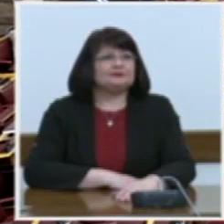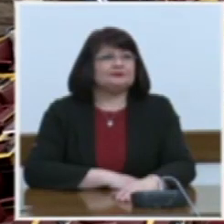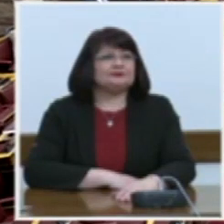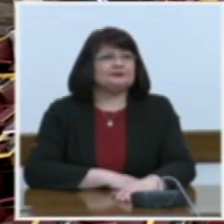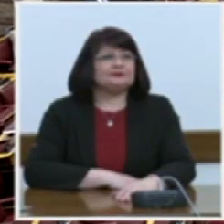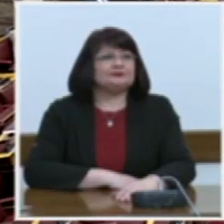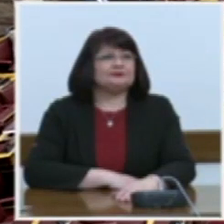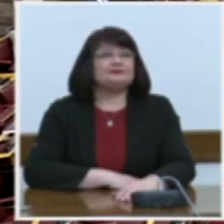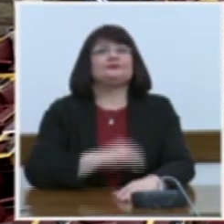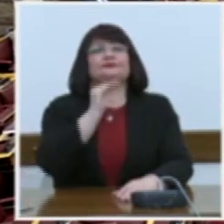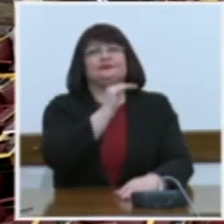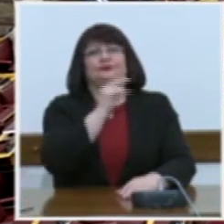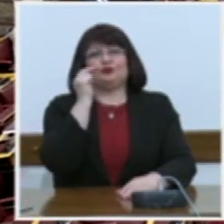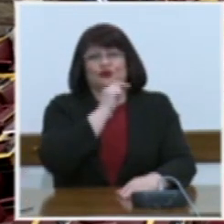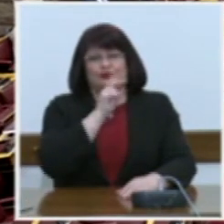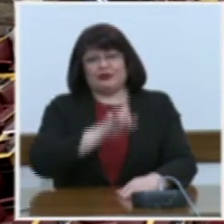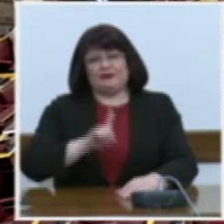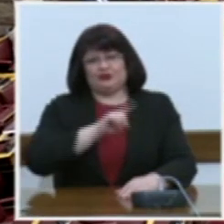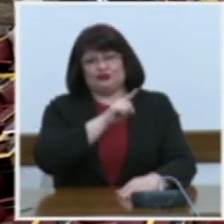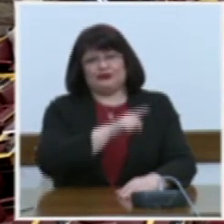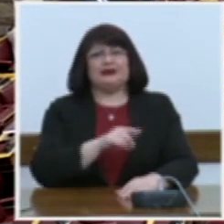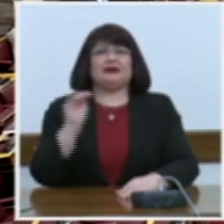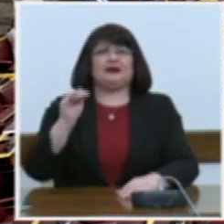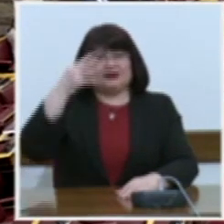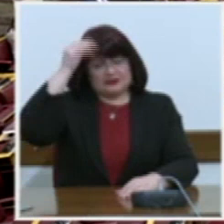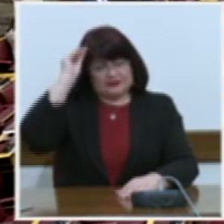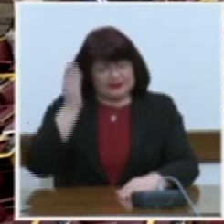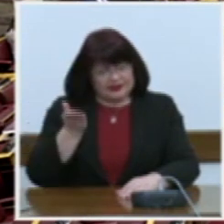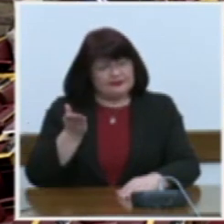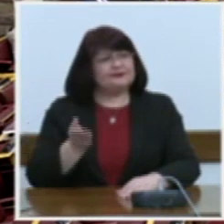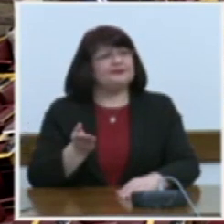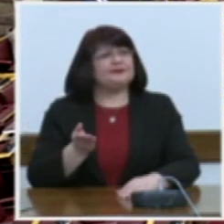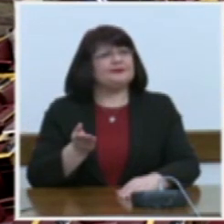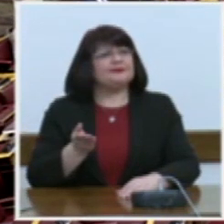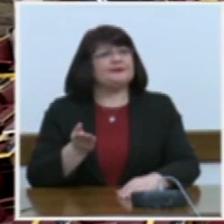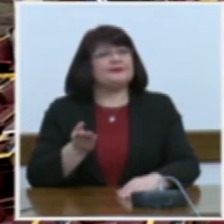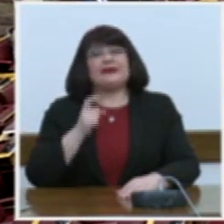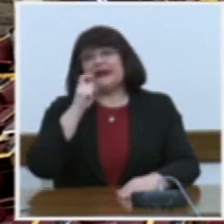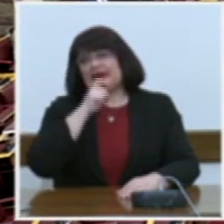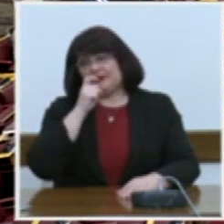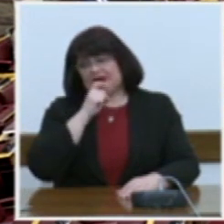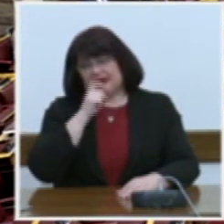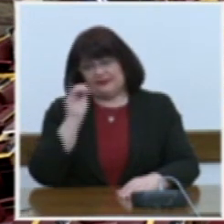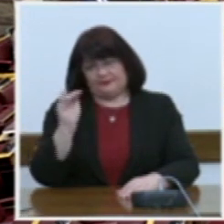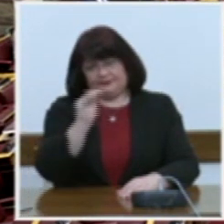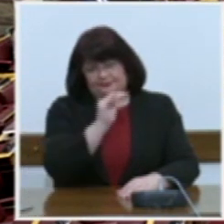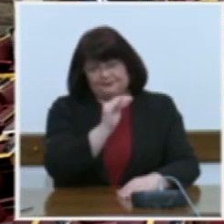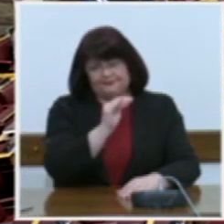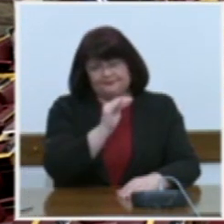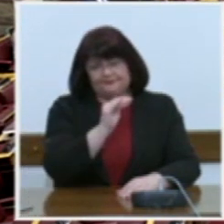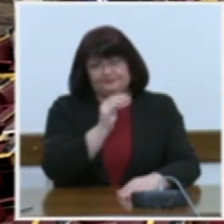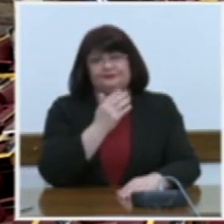Κύριε Μητσοτάκη, κύριε Τσίπρα και κυρία Γεννηματά, δεν μπορείτε